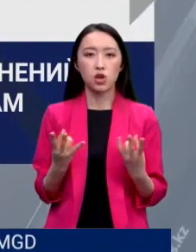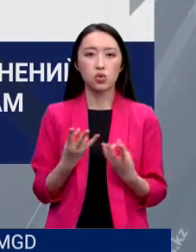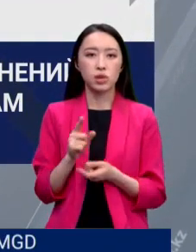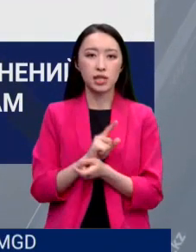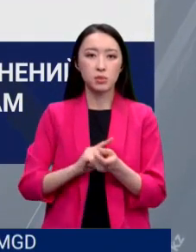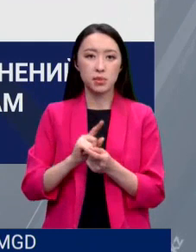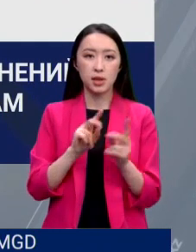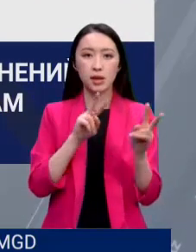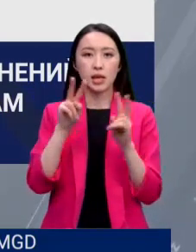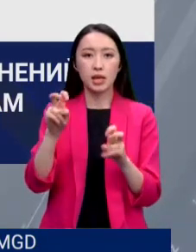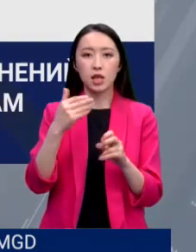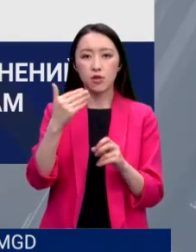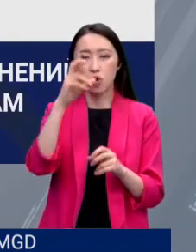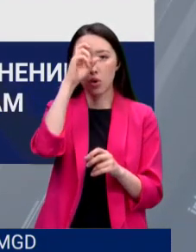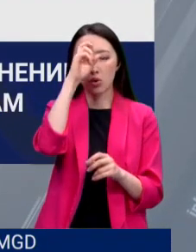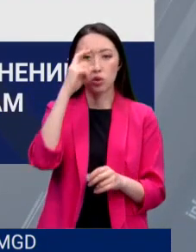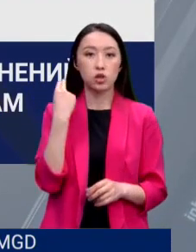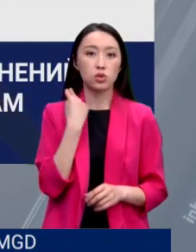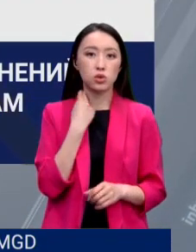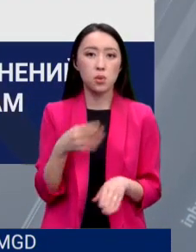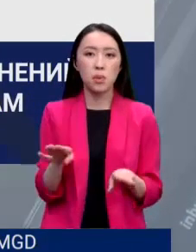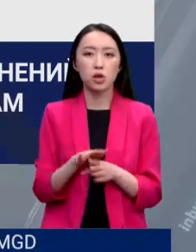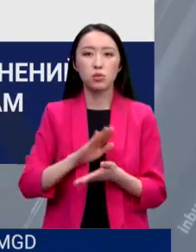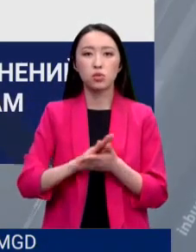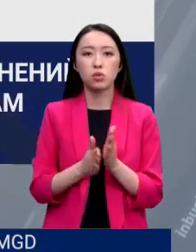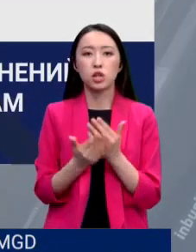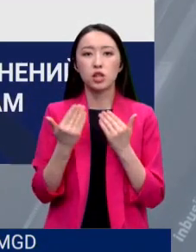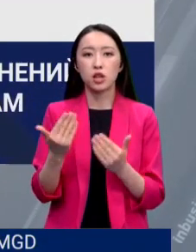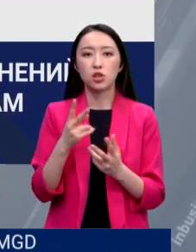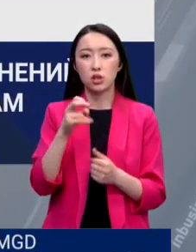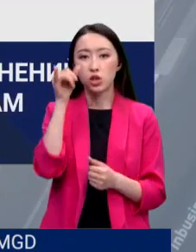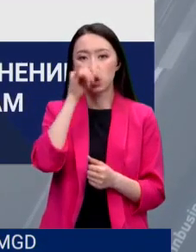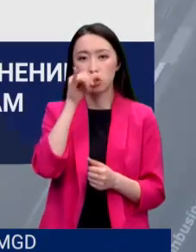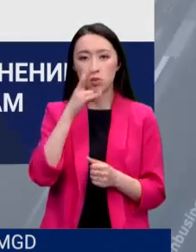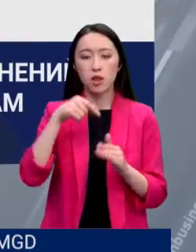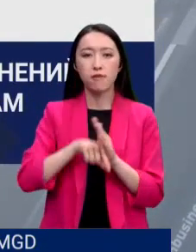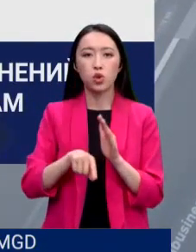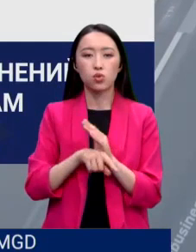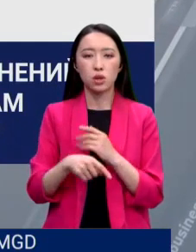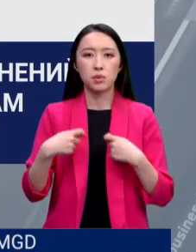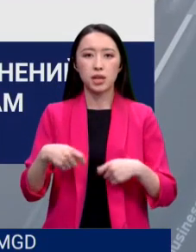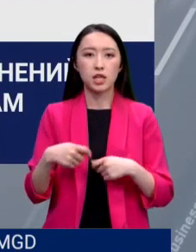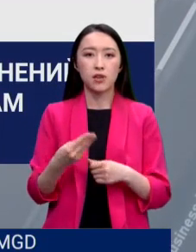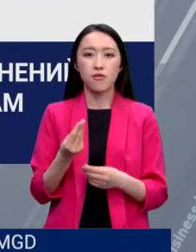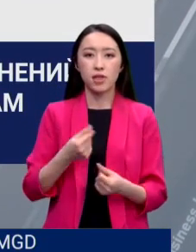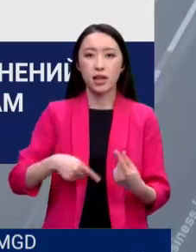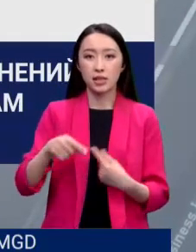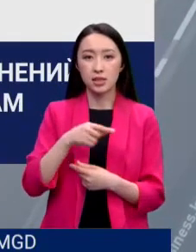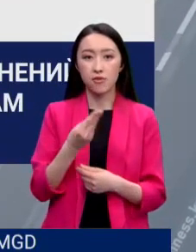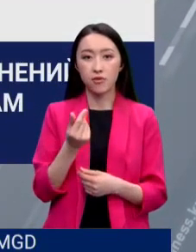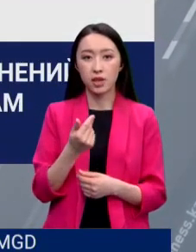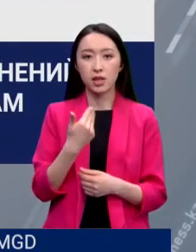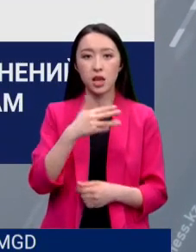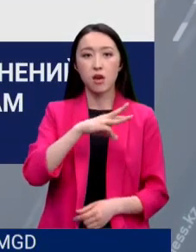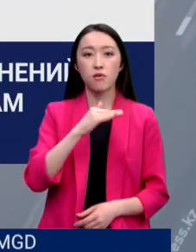изменить определение внешнего государственного долга. Подобные условия на данный момент недоступны на внутреннем рынке финансирования. Финансирование проектов